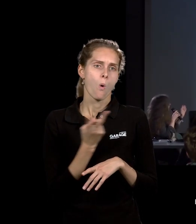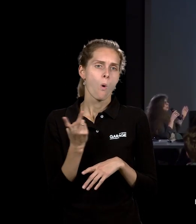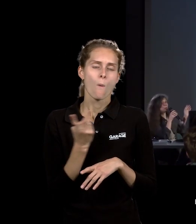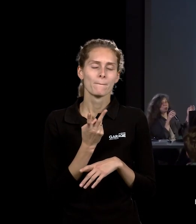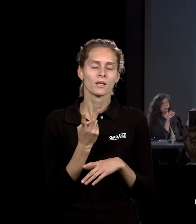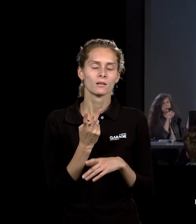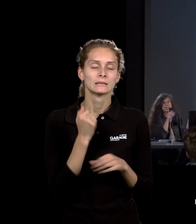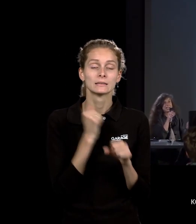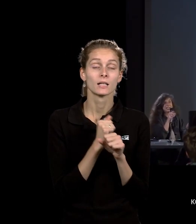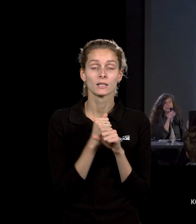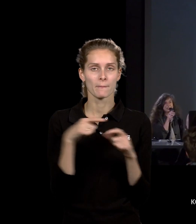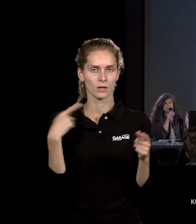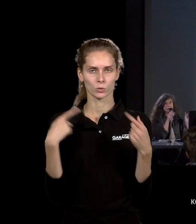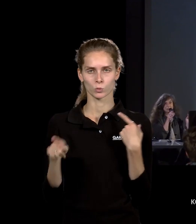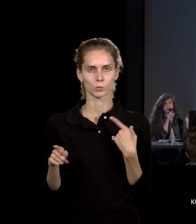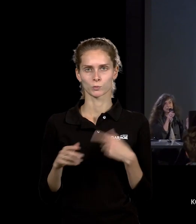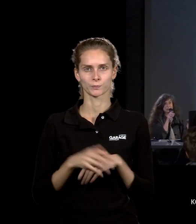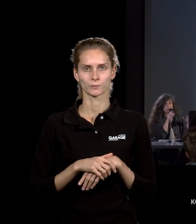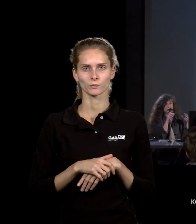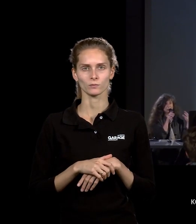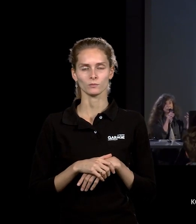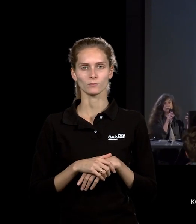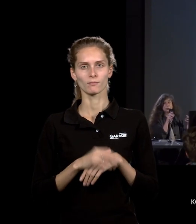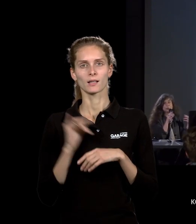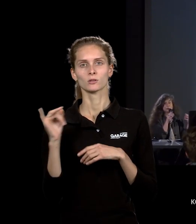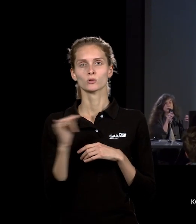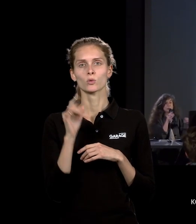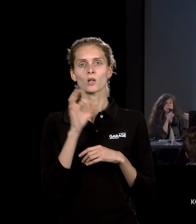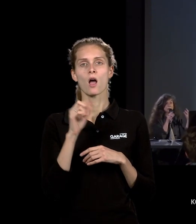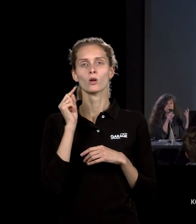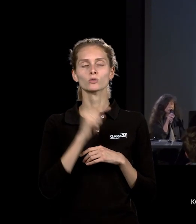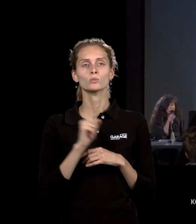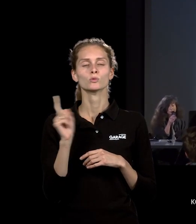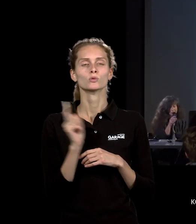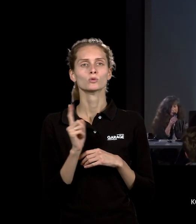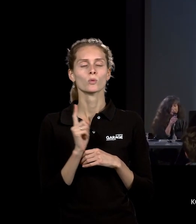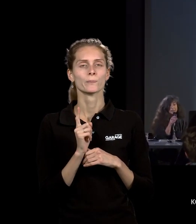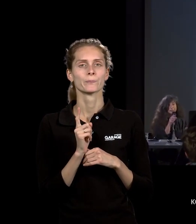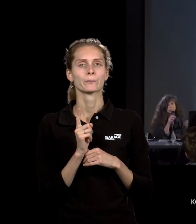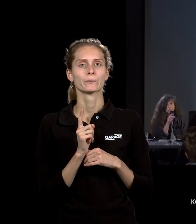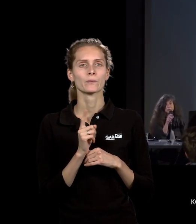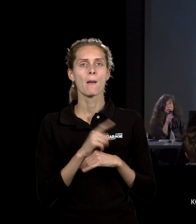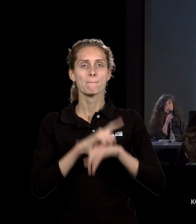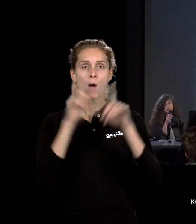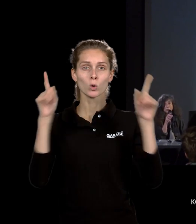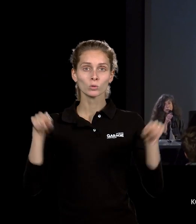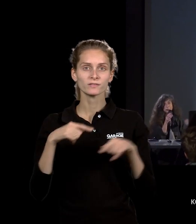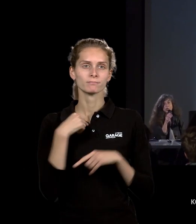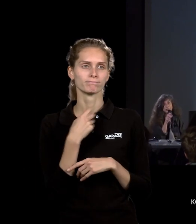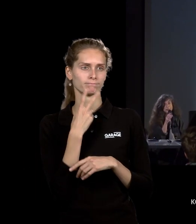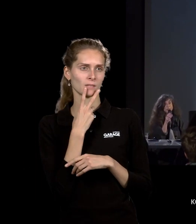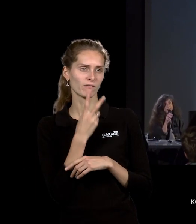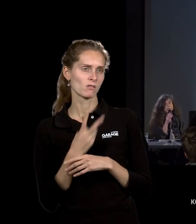Каждый раз сделано по-другому. И как, то есть это история про то, что в произведении, которое нам кажется